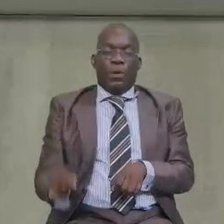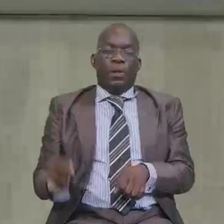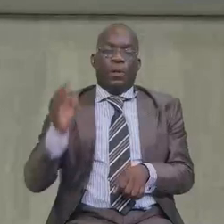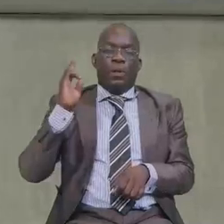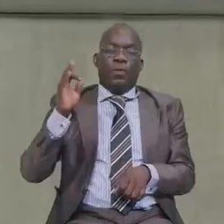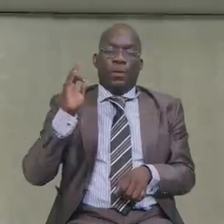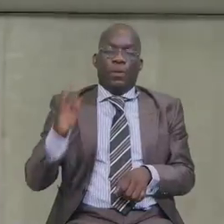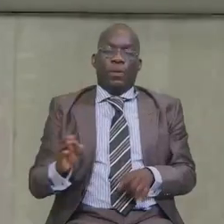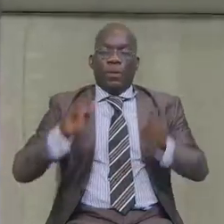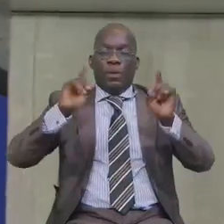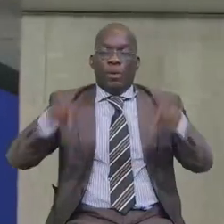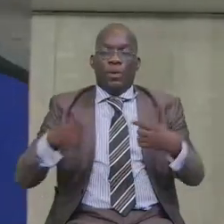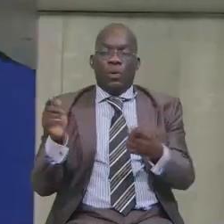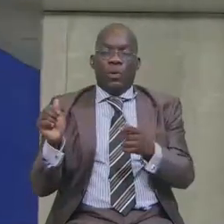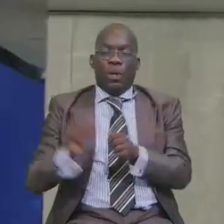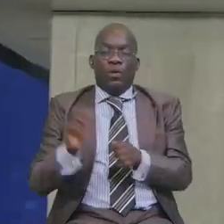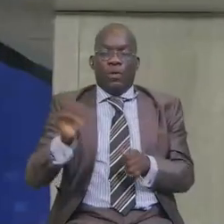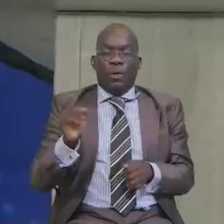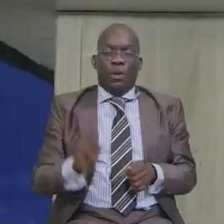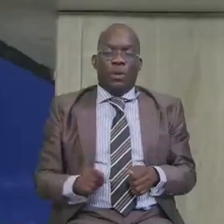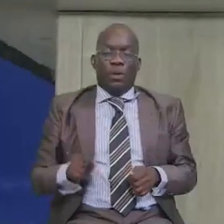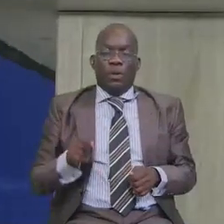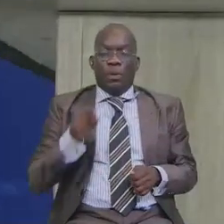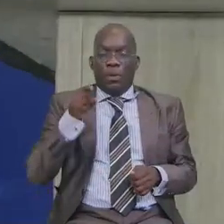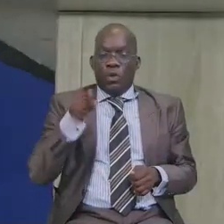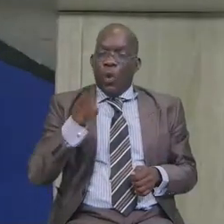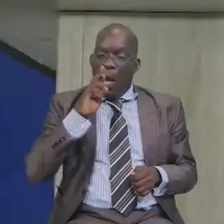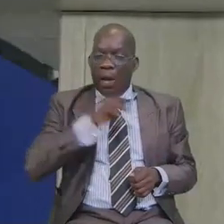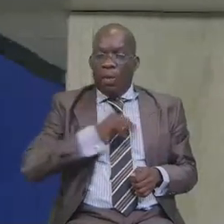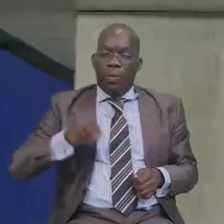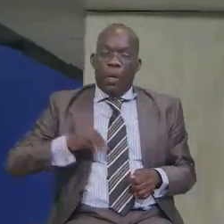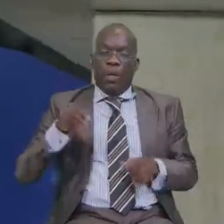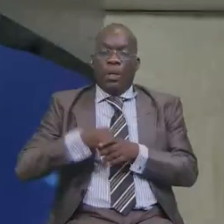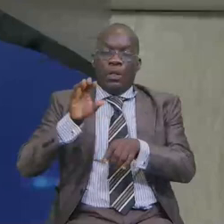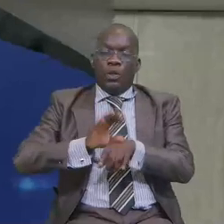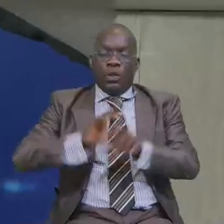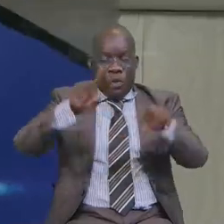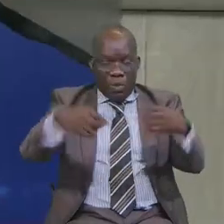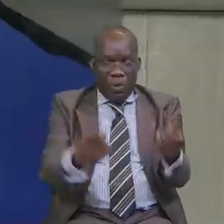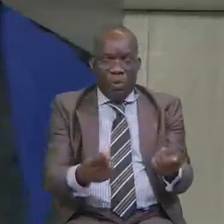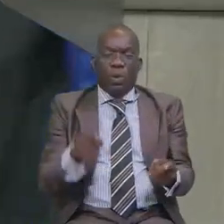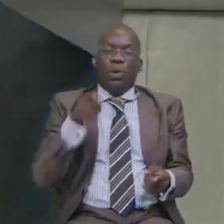Va partout. Tu es membre de l'Église, va. Tu es ministre de l'Évangile, va.